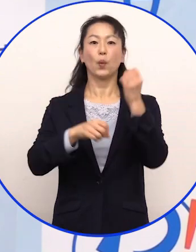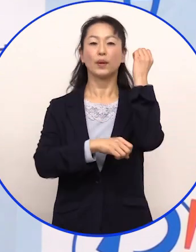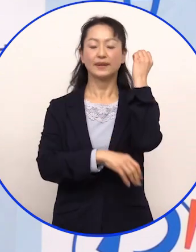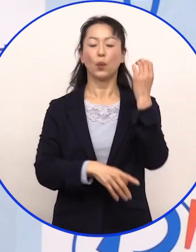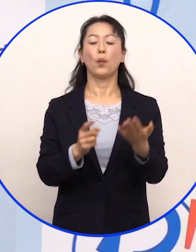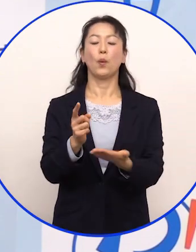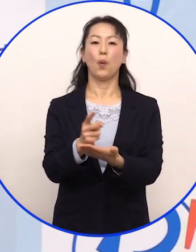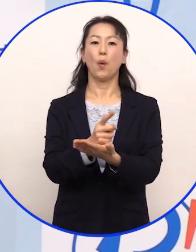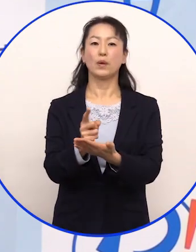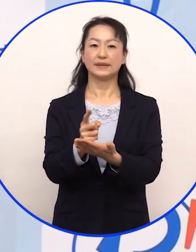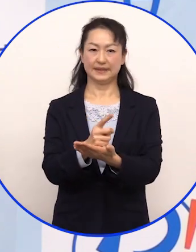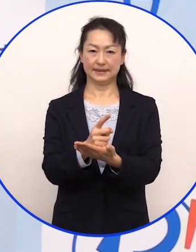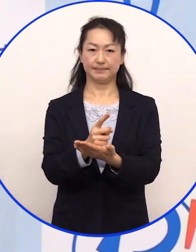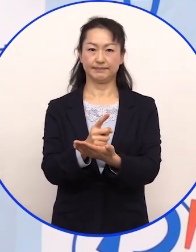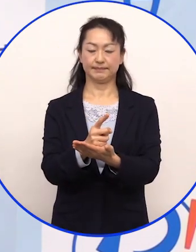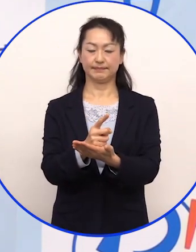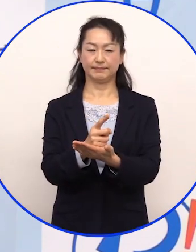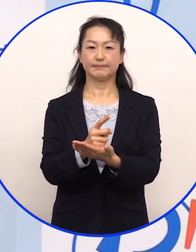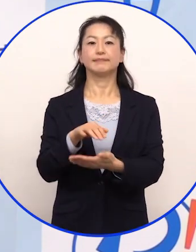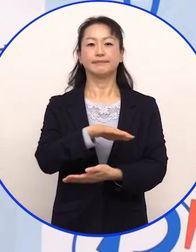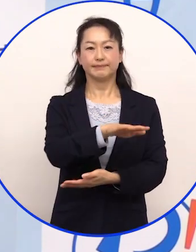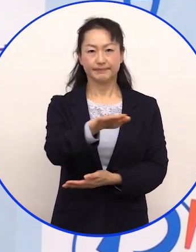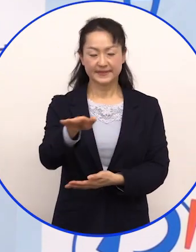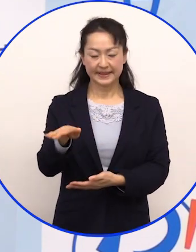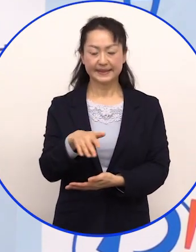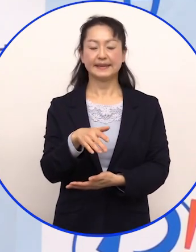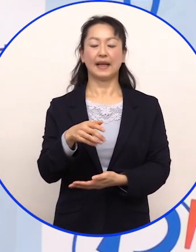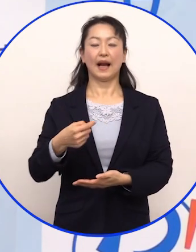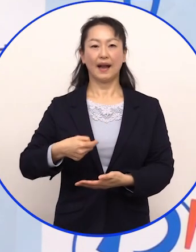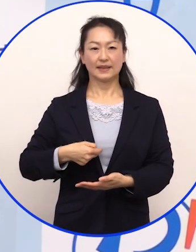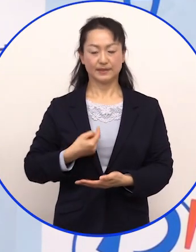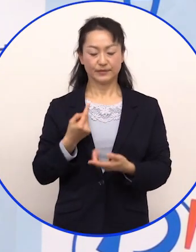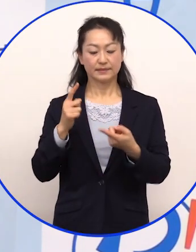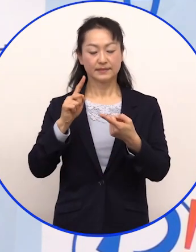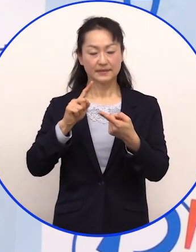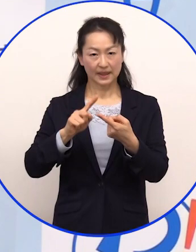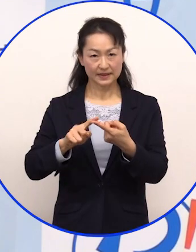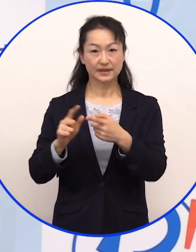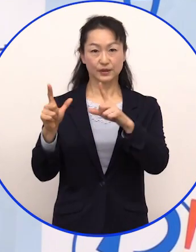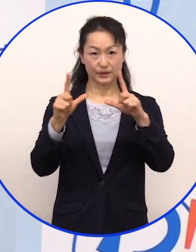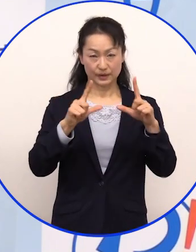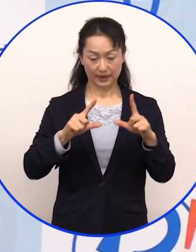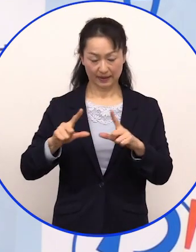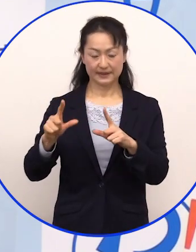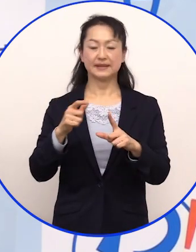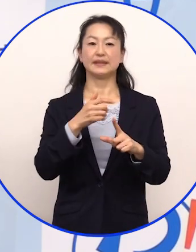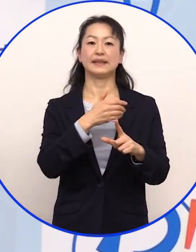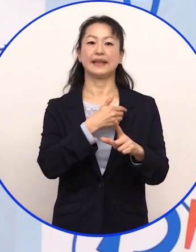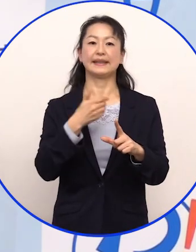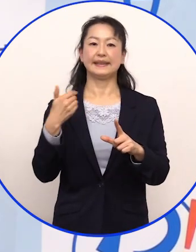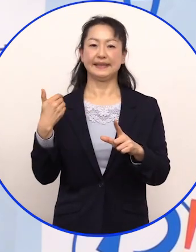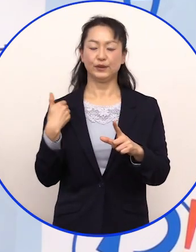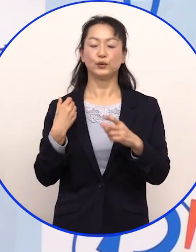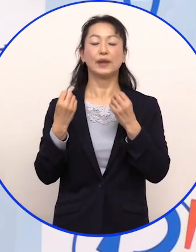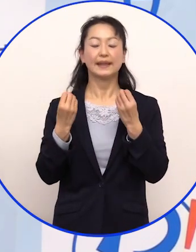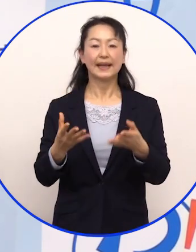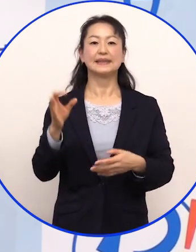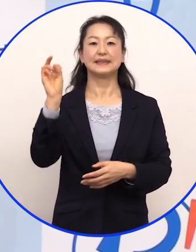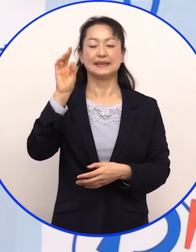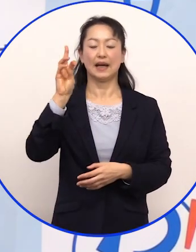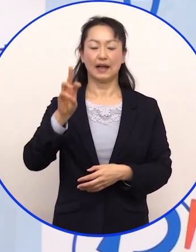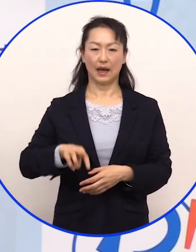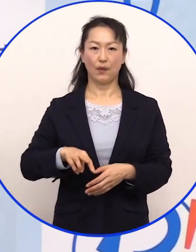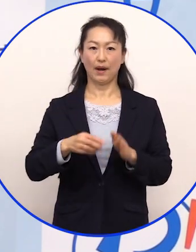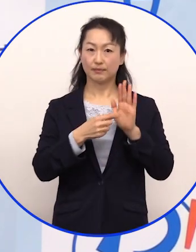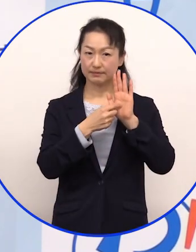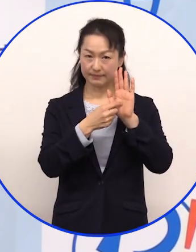区政運営の基本方針として誰もが生きがいを感じ自分らしく暮らしていける新時代の品川を掲げ